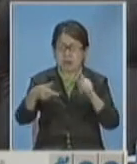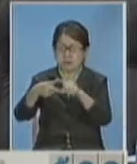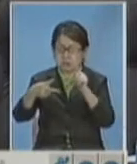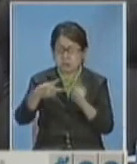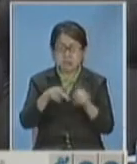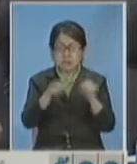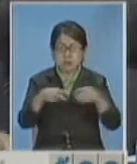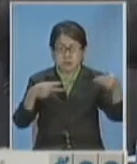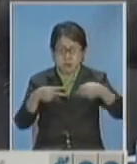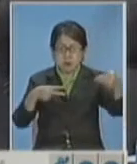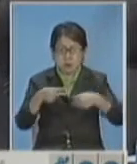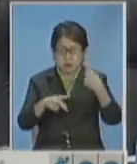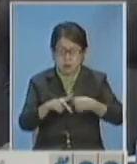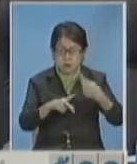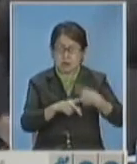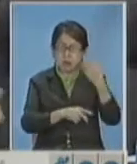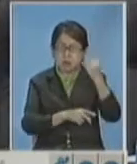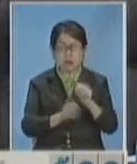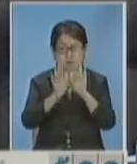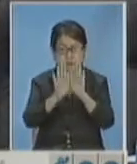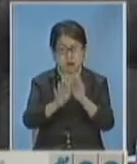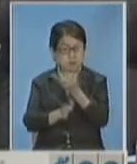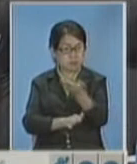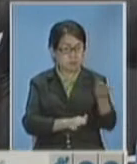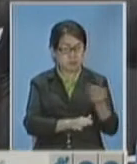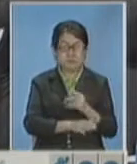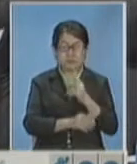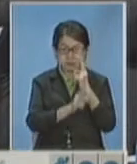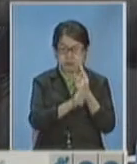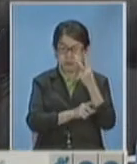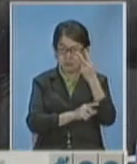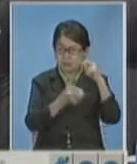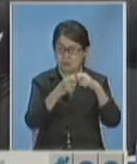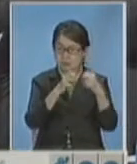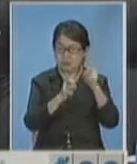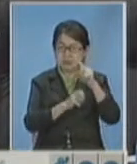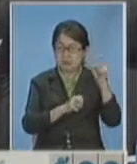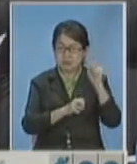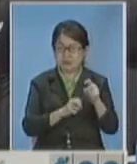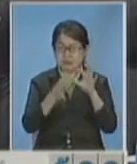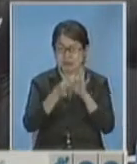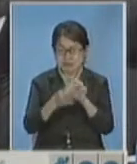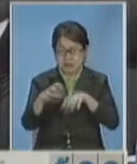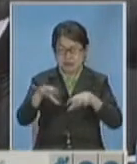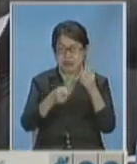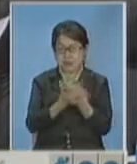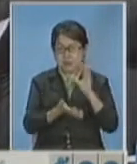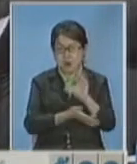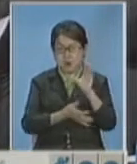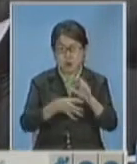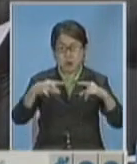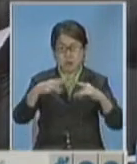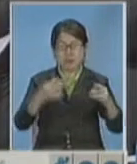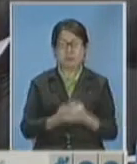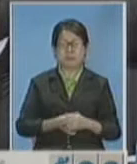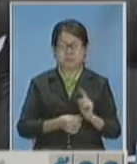ต้นดิฉันก็ขอฝากกับท่านที่เกี่ยวข้องช่วยไปตามดูด้วยนะคะว่าเกิดอะไรขึ้นอันนี้เป็นตัวอย่างของการจัดงบประมาณไม่สมดุลการจัดงบประมาณอีกราย